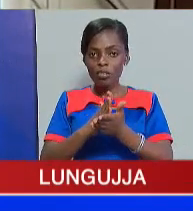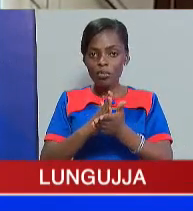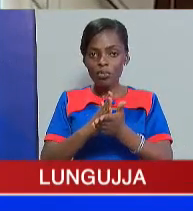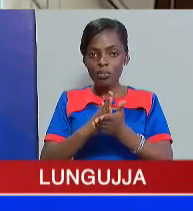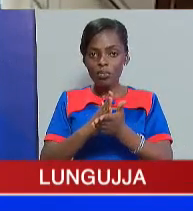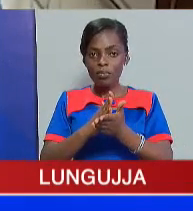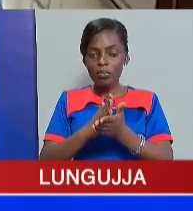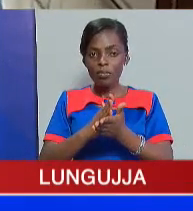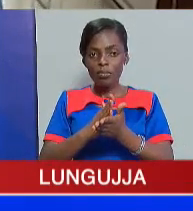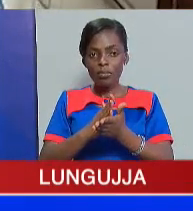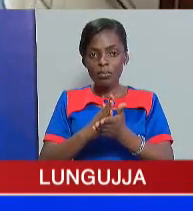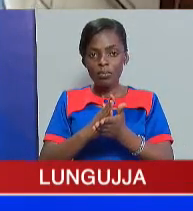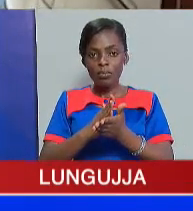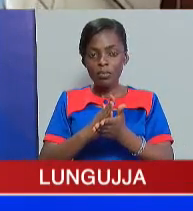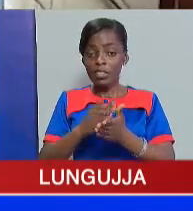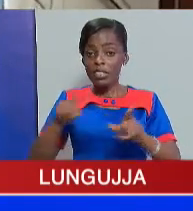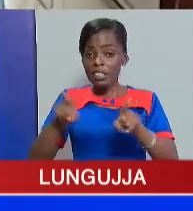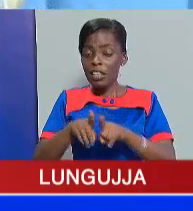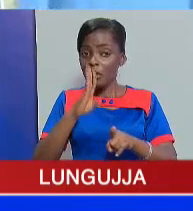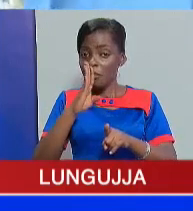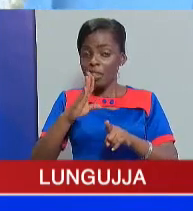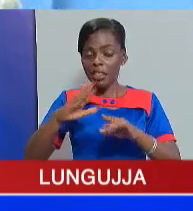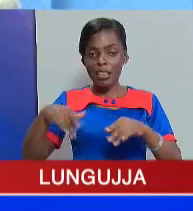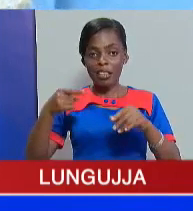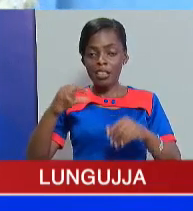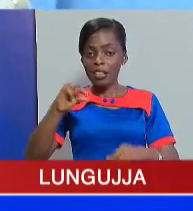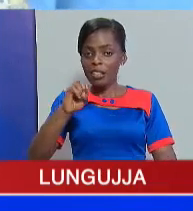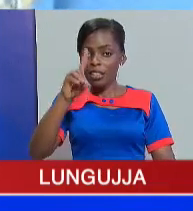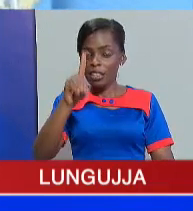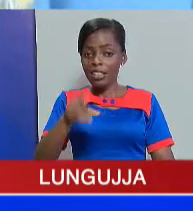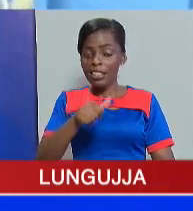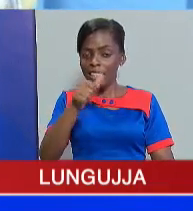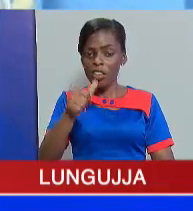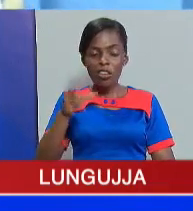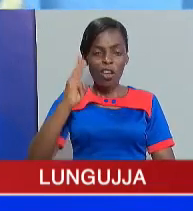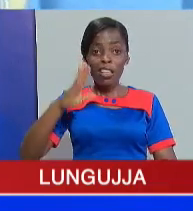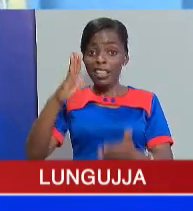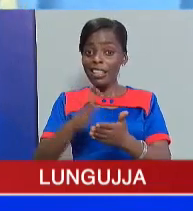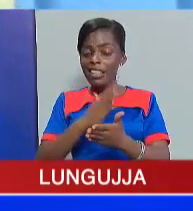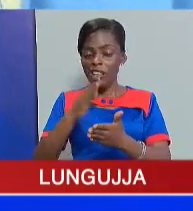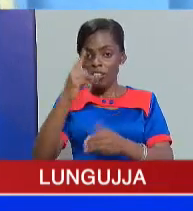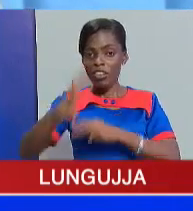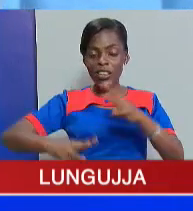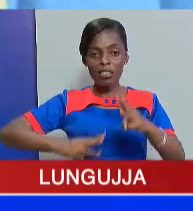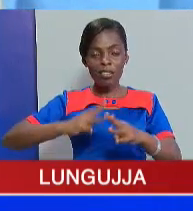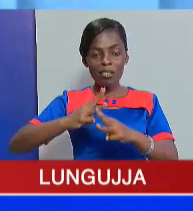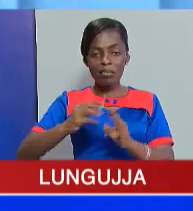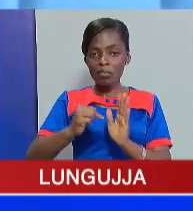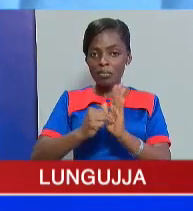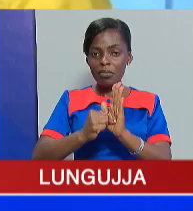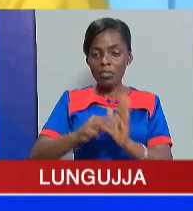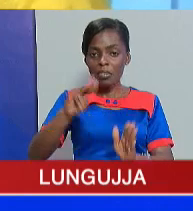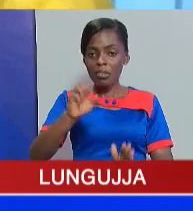ngotambule n'amawanga ngotambuza Yesu gyotatuuka buli munsi. Gerald Muwonge yayatiikirira nnyo mu kuyimba ennyimba ez'ensi okwali